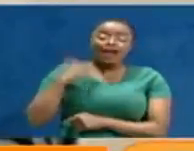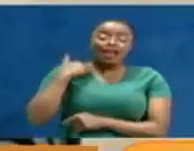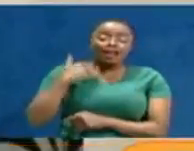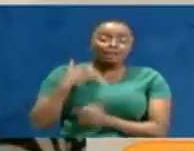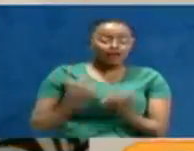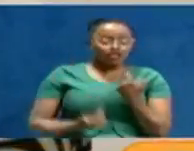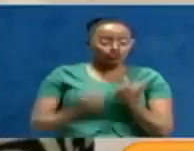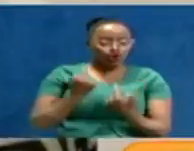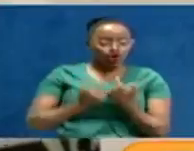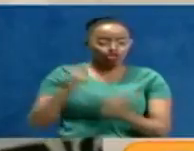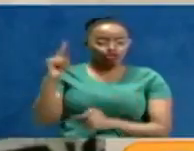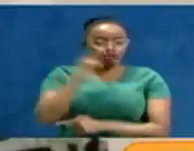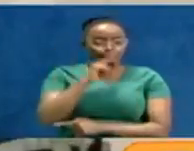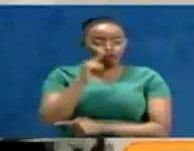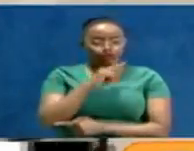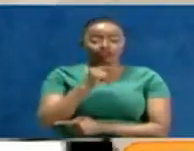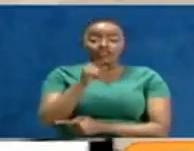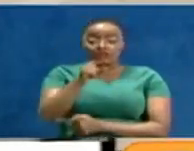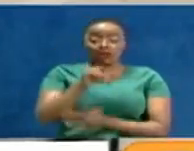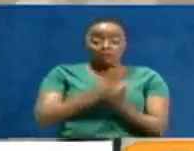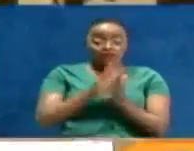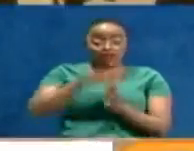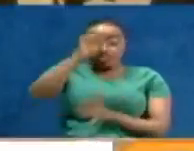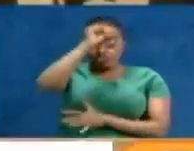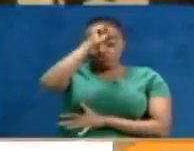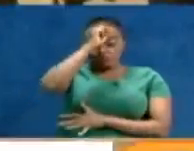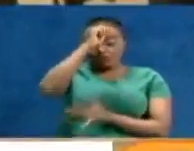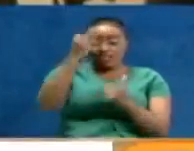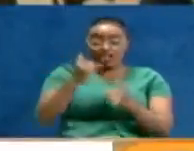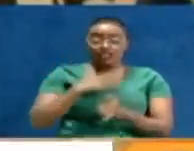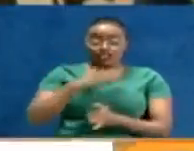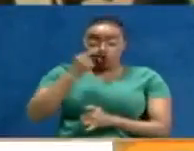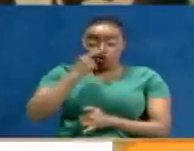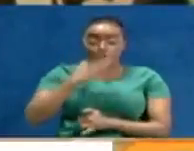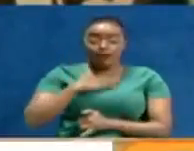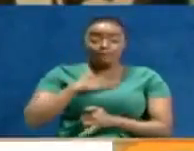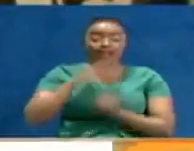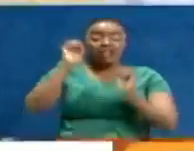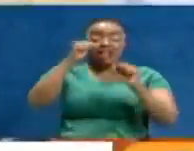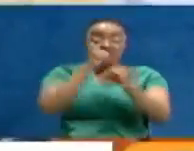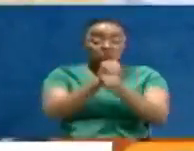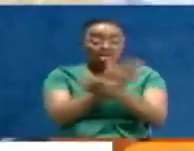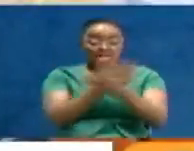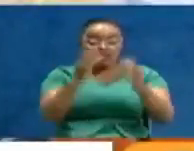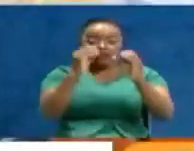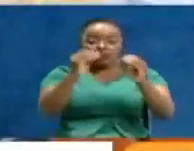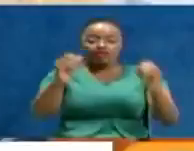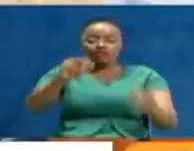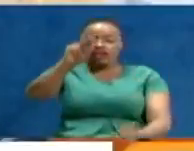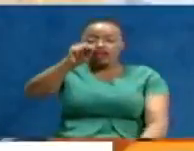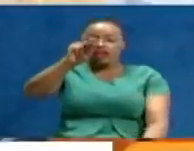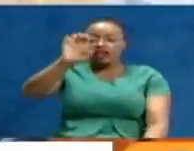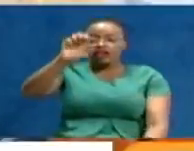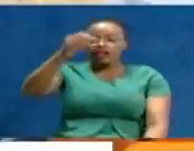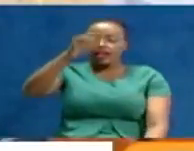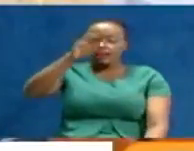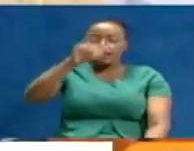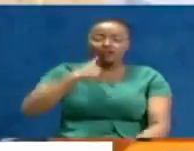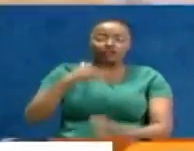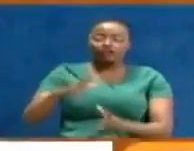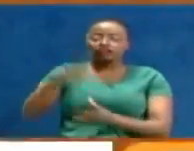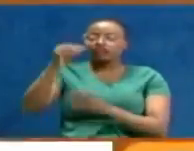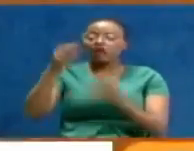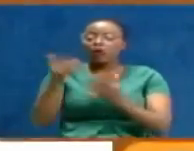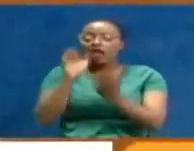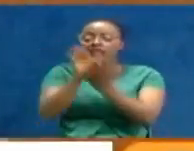moto. Akasema ati umeanza kuwa mjinga sana. Hii ni boma yangu, hakuna kenye mnaweza nifanya. Nehemiah is said to have rushed to a stand